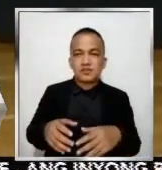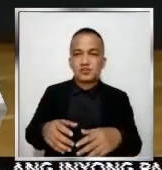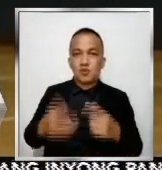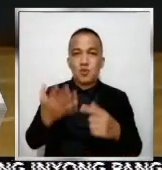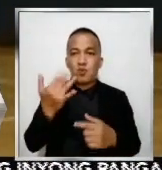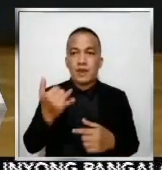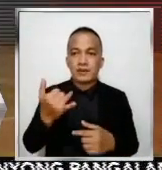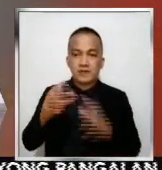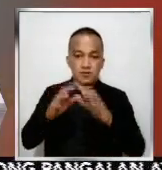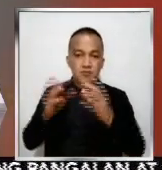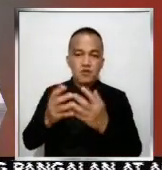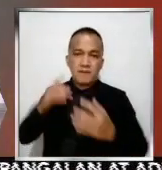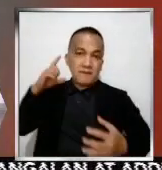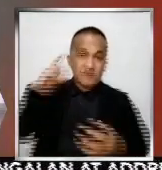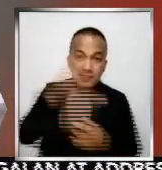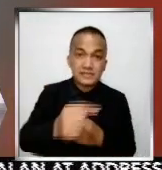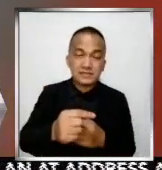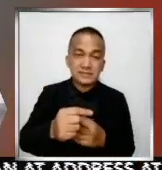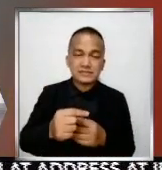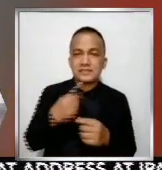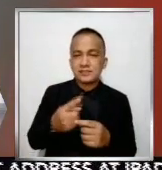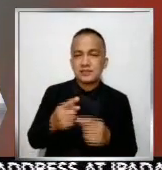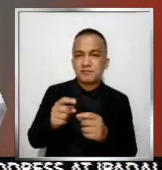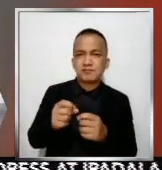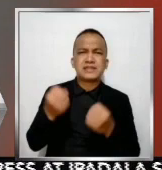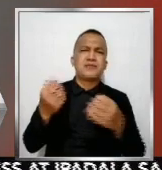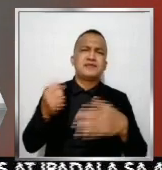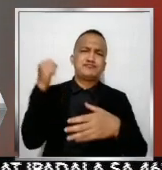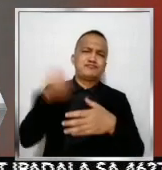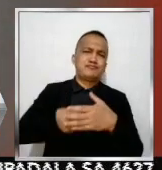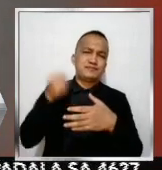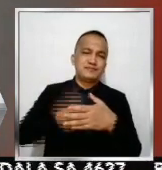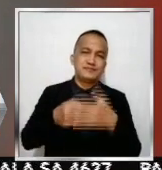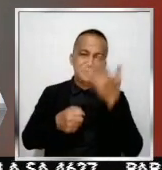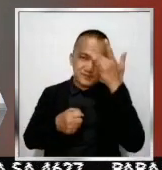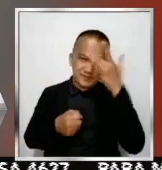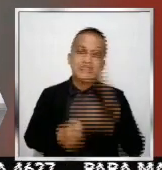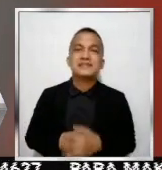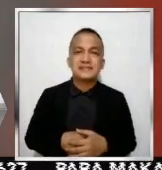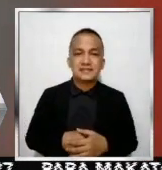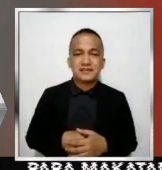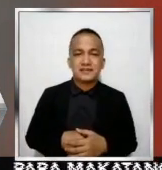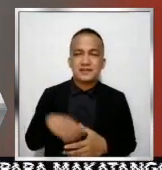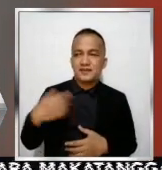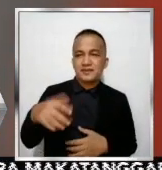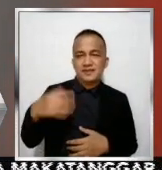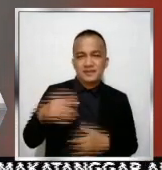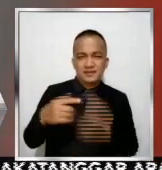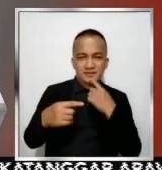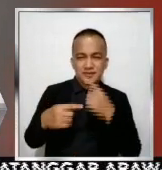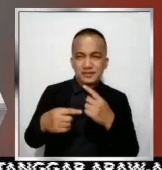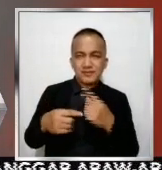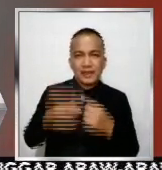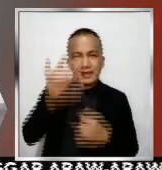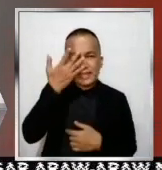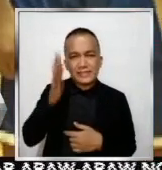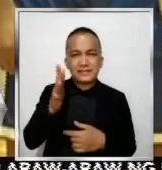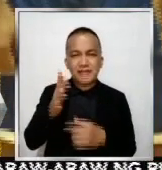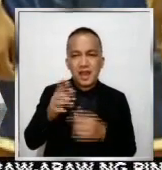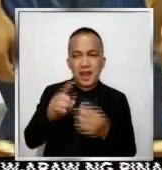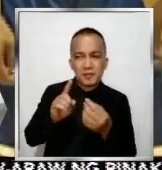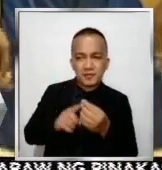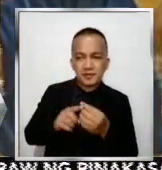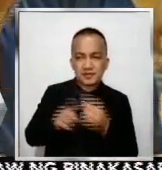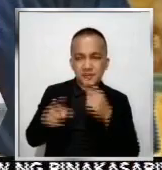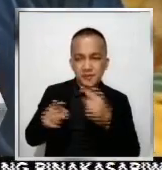And definitely a lot of shooters, very deadly when it comes to making threes.